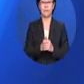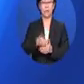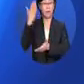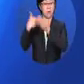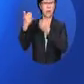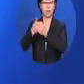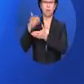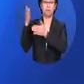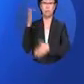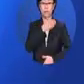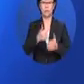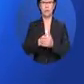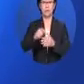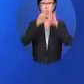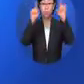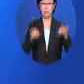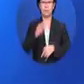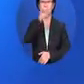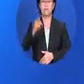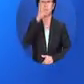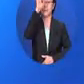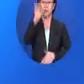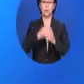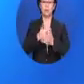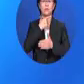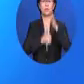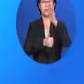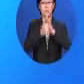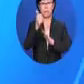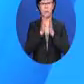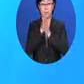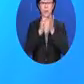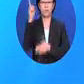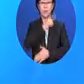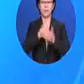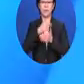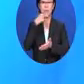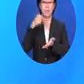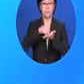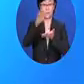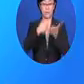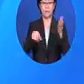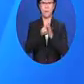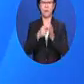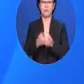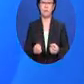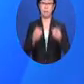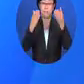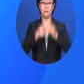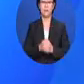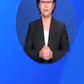예로부터 이날은 보름달을 보며 한 해의 소망을 빌고 해가 되는 나쁜 기운은 멀리 쫓기 위해 동제를